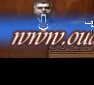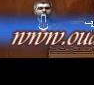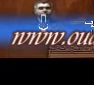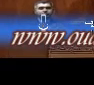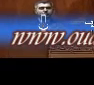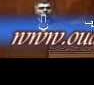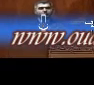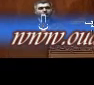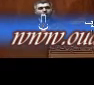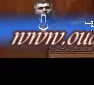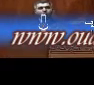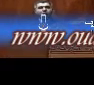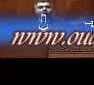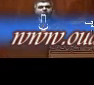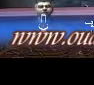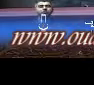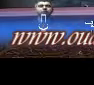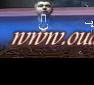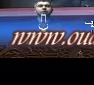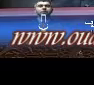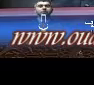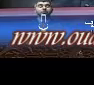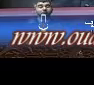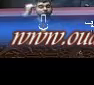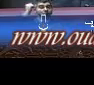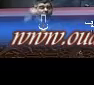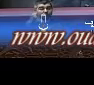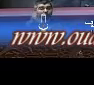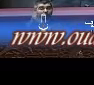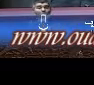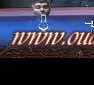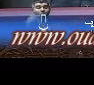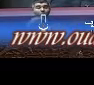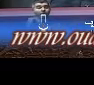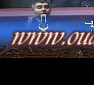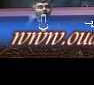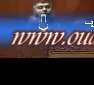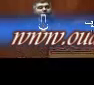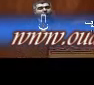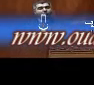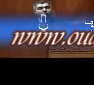والهشاشة والإقصار الاجتماعي. وقد واصلت الحكومة تفعيل هذه المبادرة